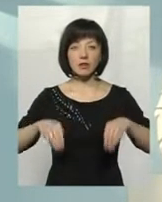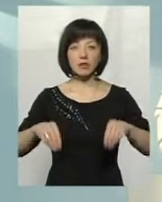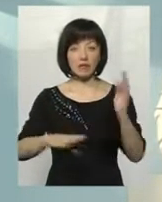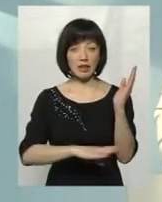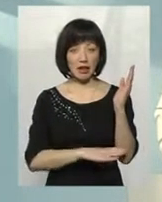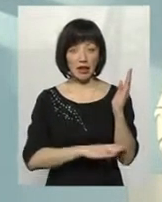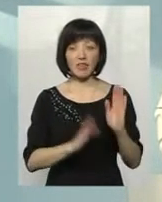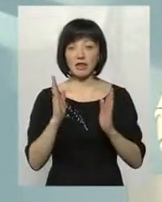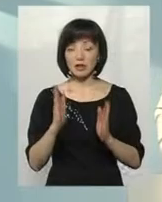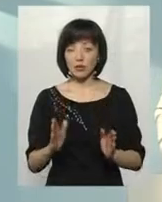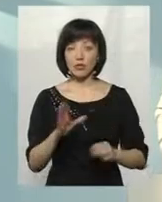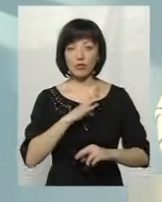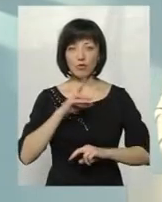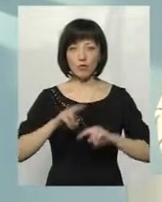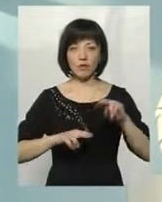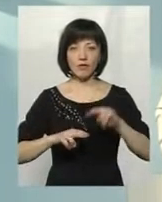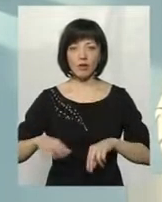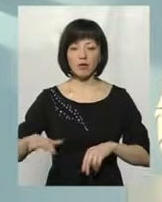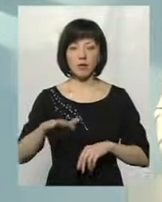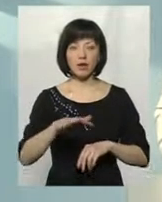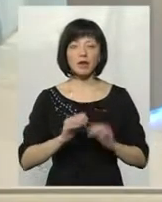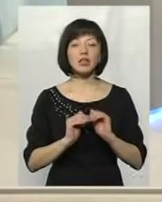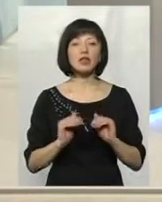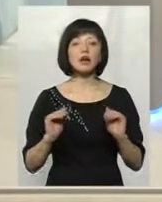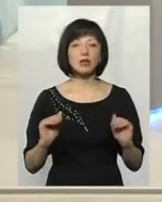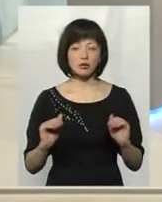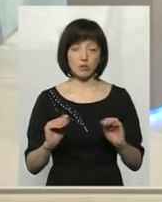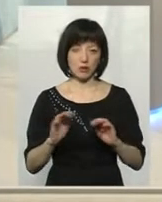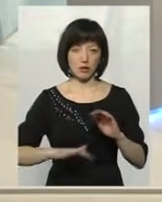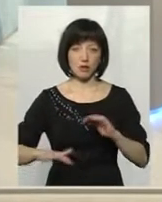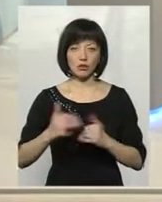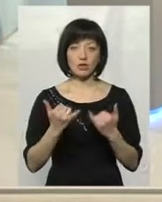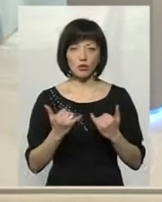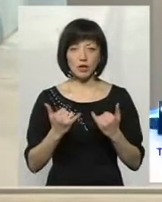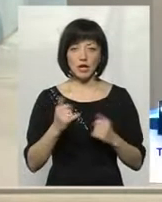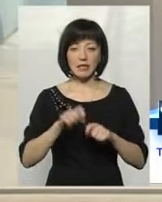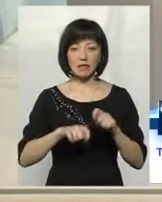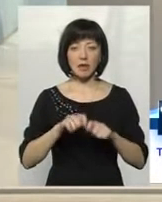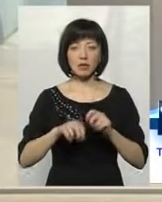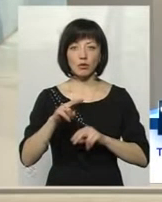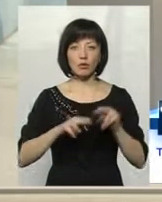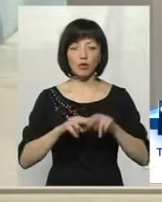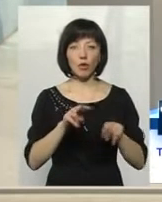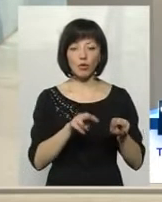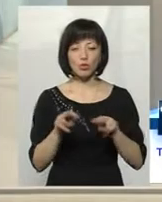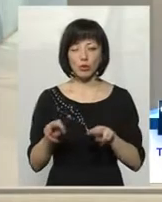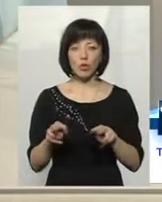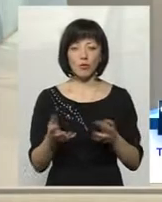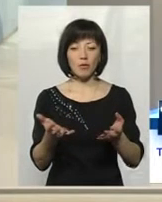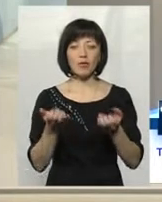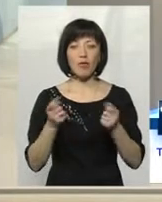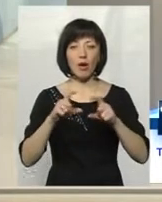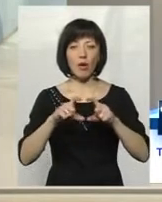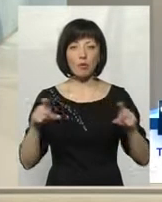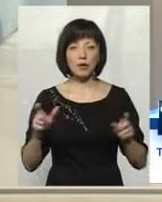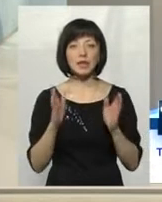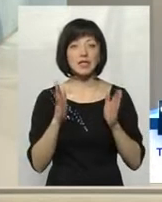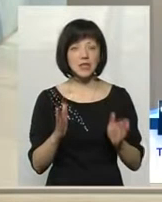І тільки і був будівельний майданчик. На сьогодні інспекція архітектурно-будівельного приймає об'єкт,